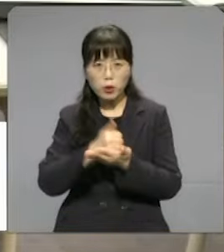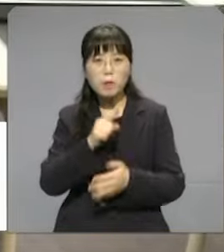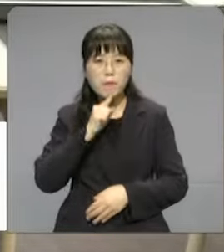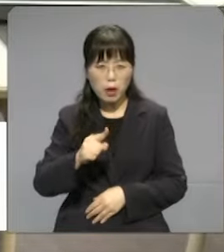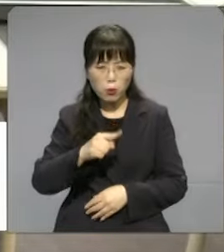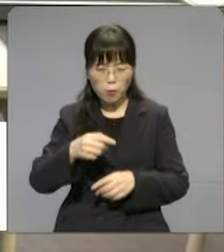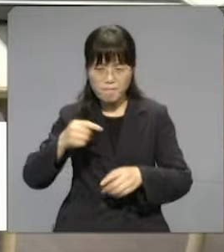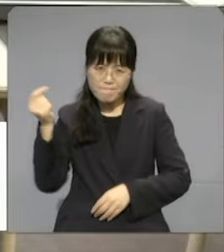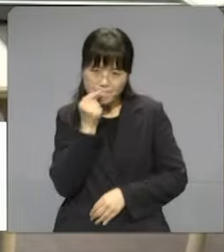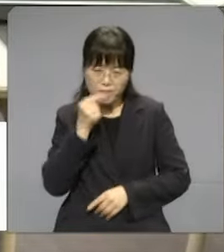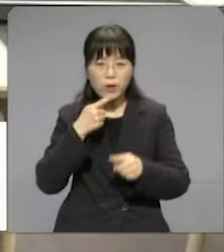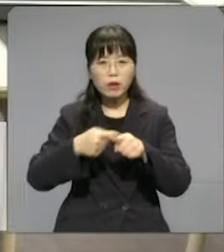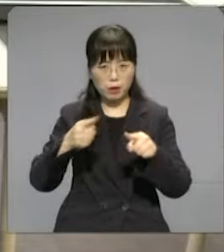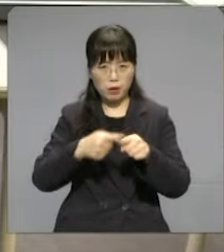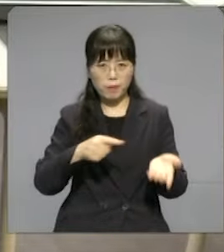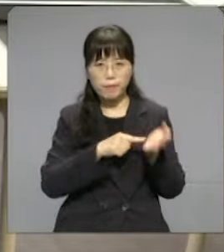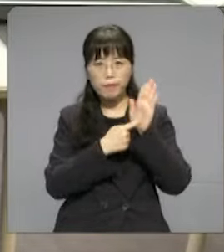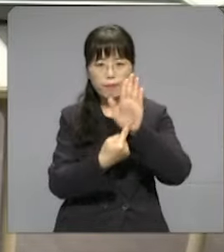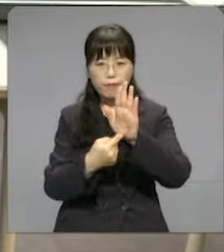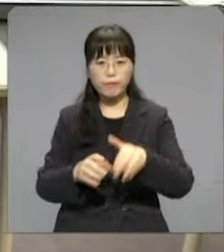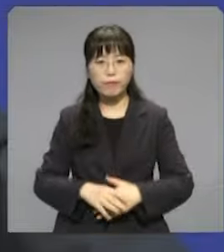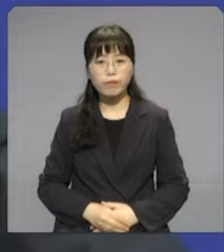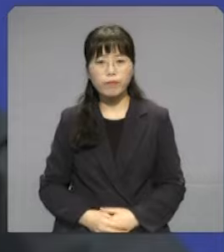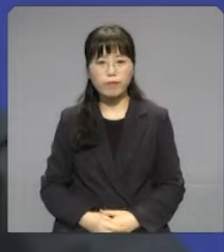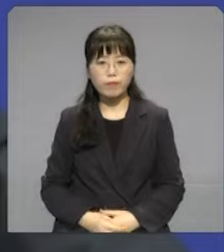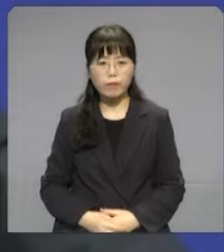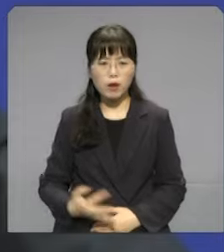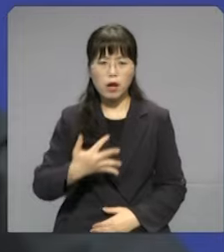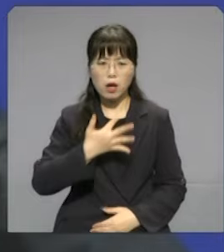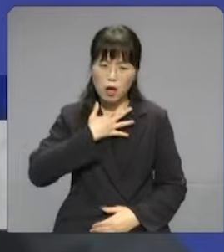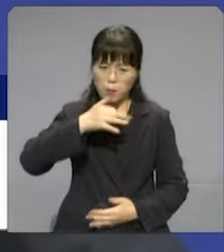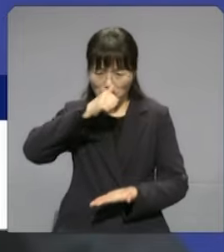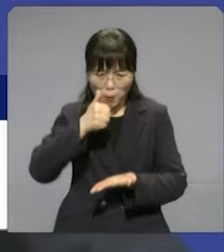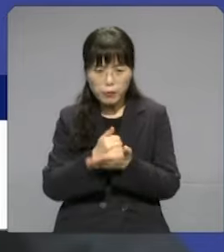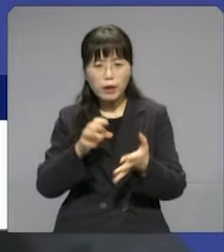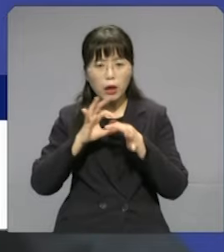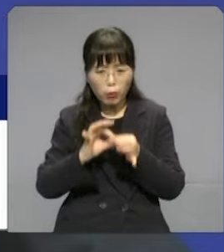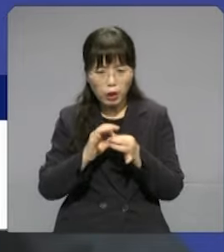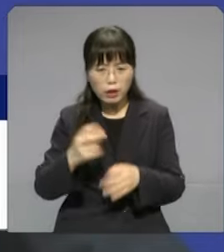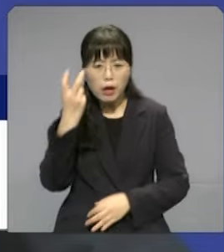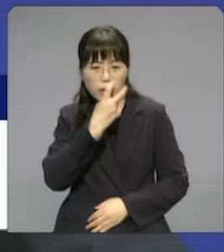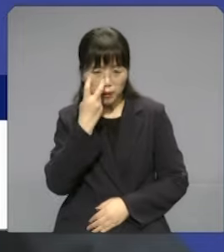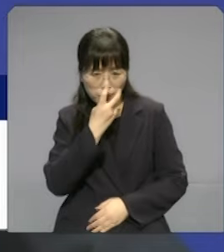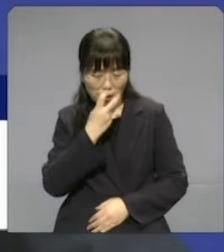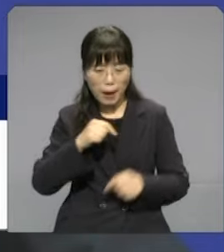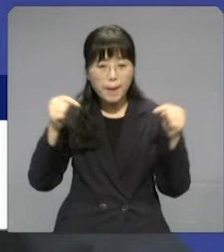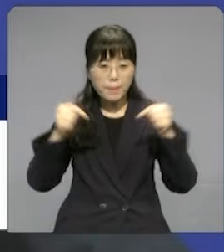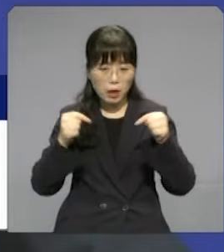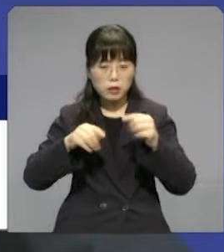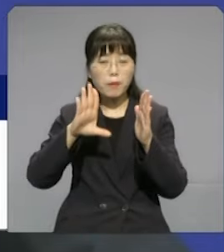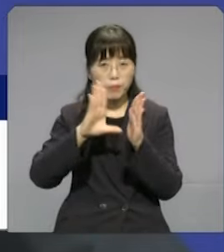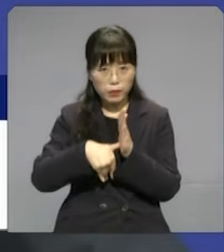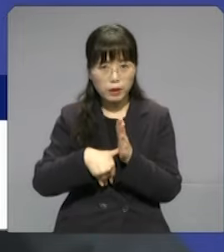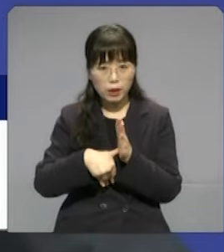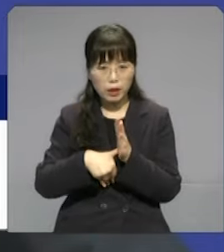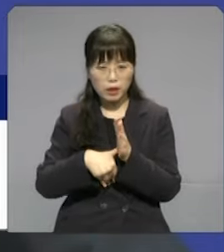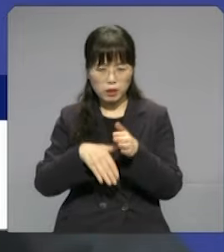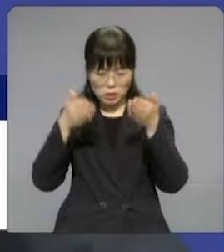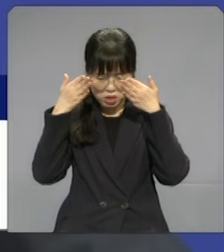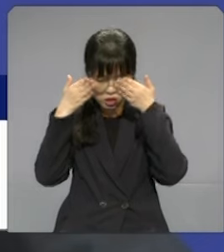엄격한 잣대로 적용한다는 방침입니다. 혐오 범죄에 관해서 심사시나 면접시나